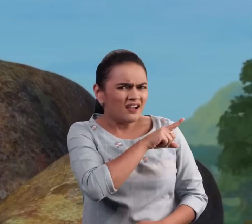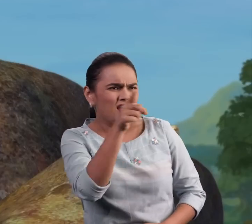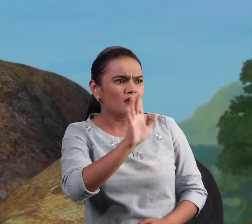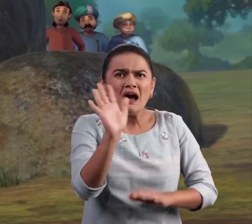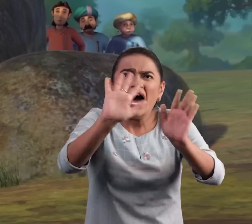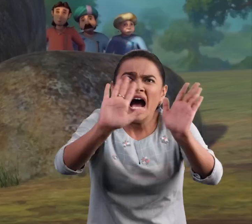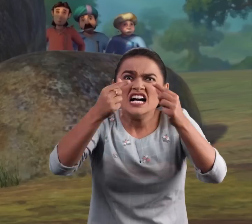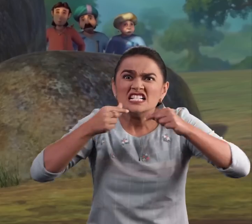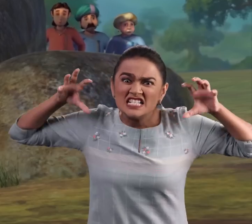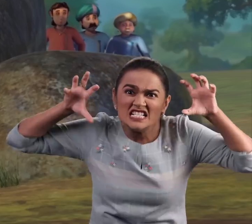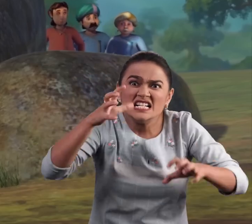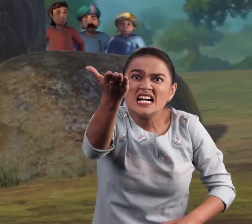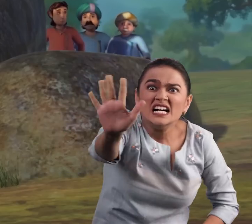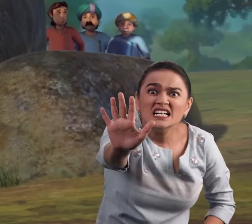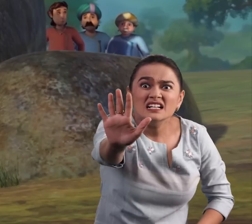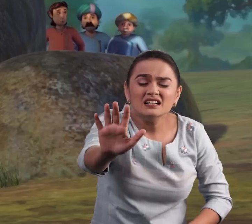इससे डरो मत।